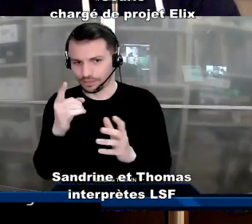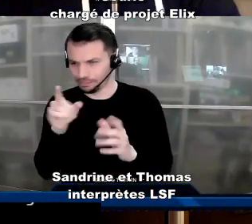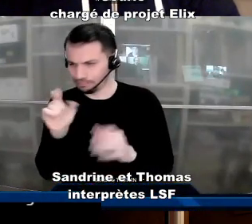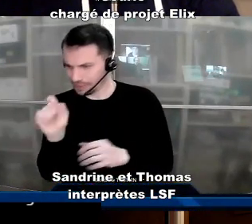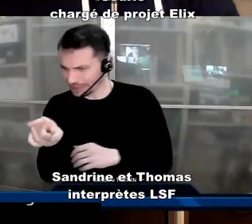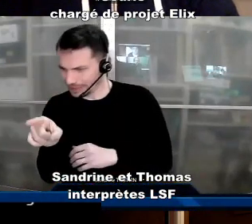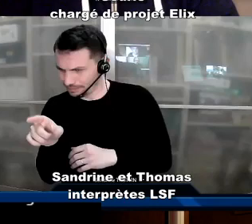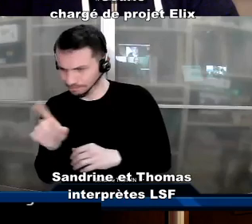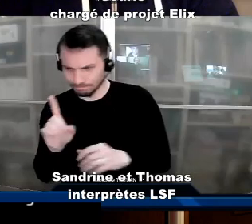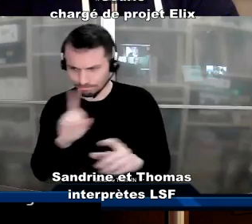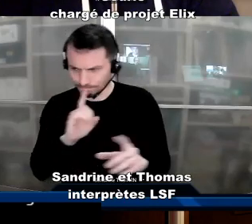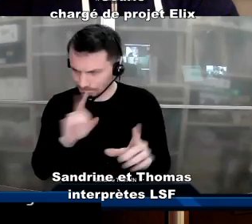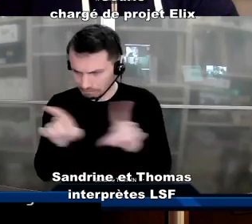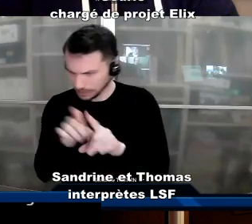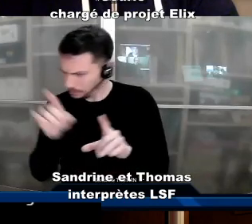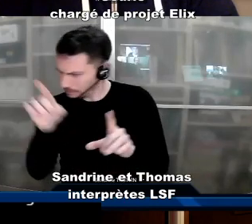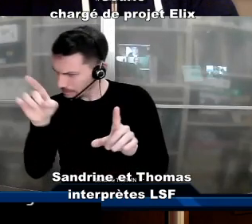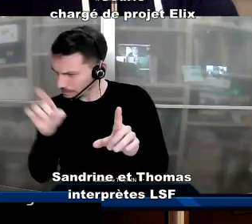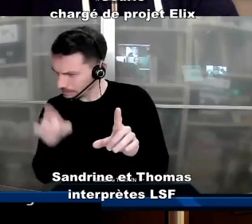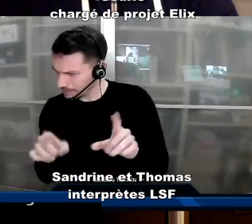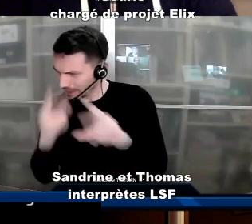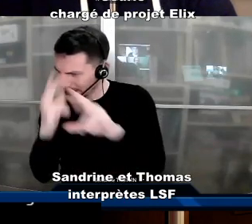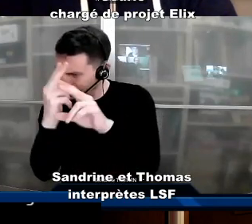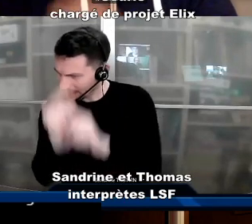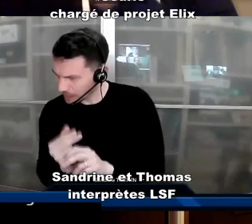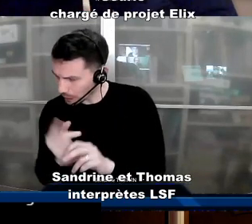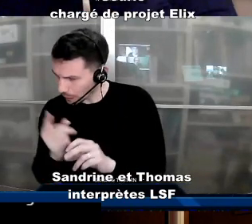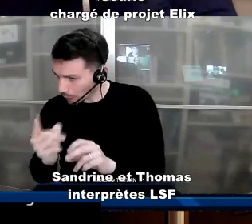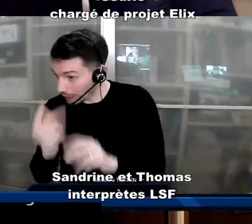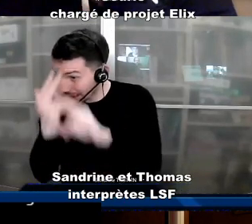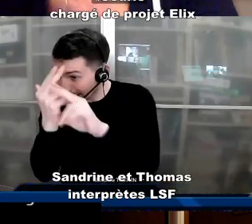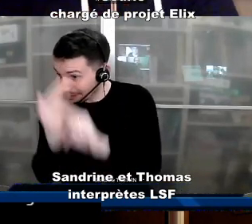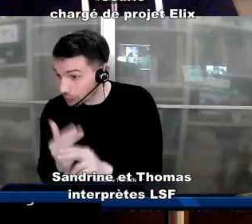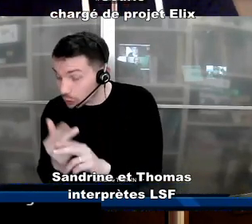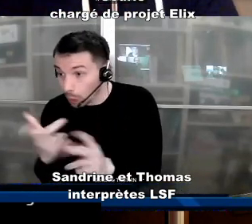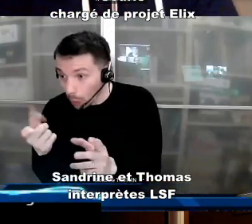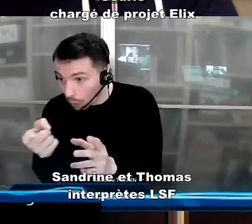Celui-là. Non, c'est le même. Il y a la définition. Donc la définition, il va y avoir